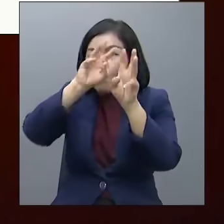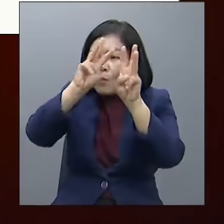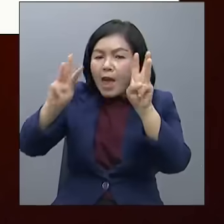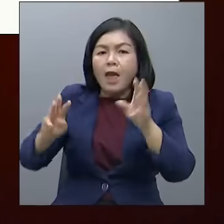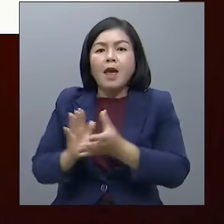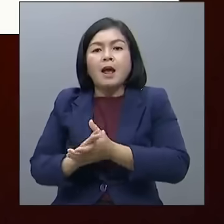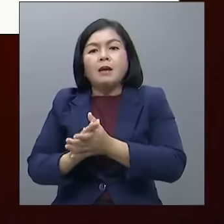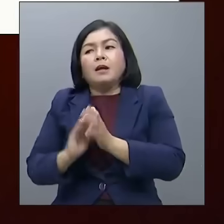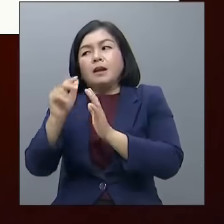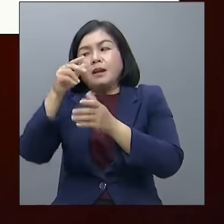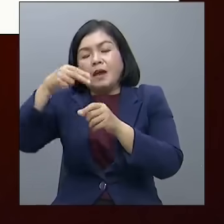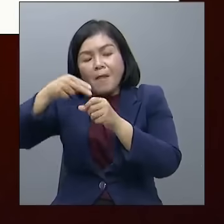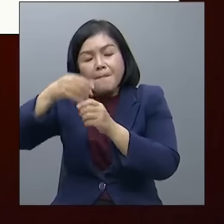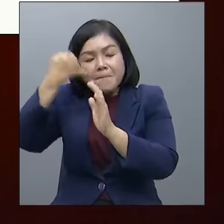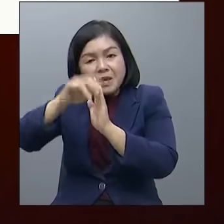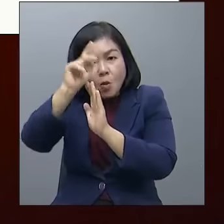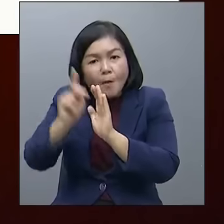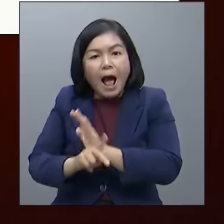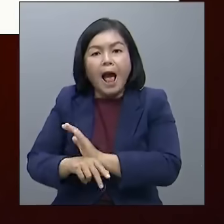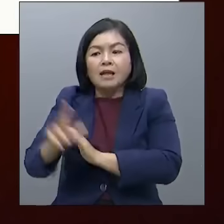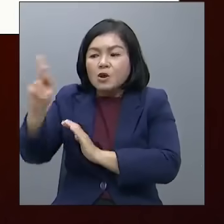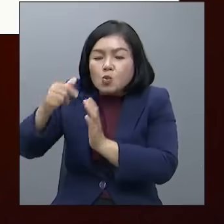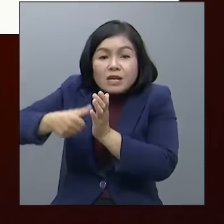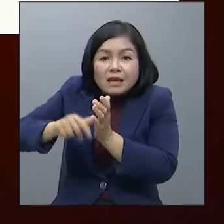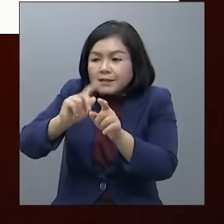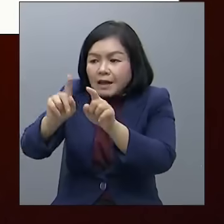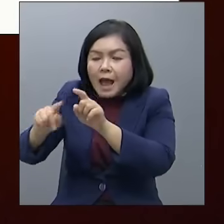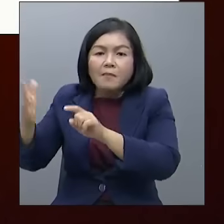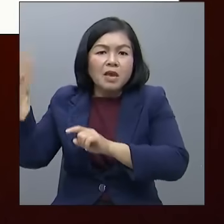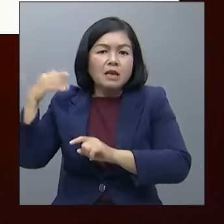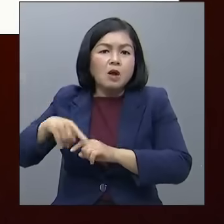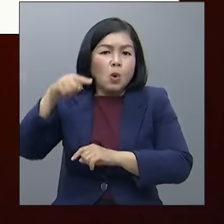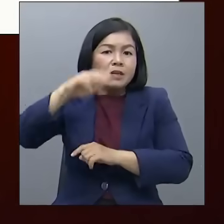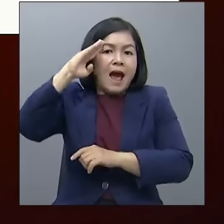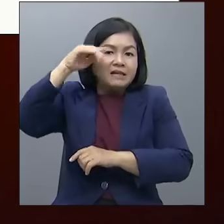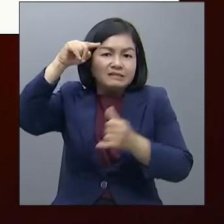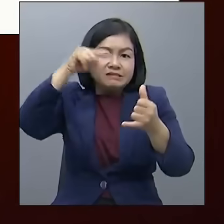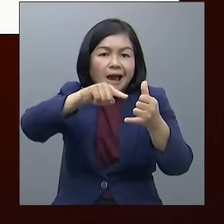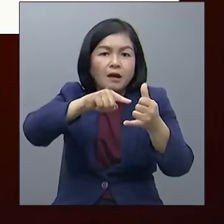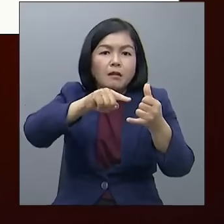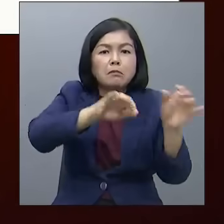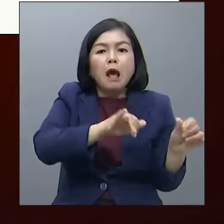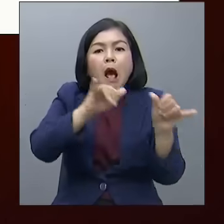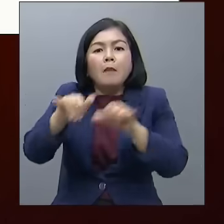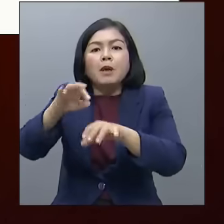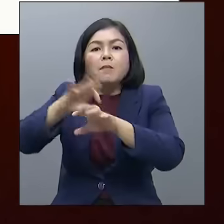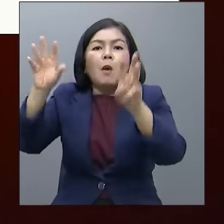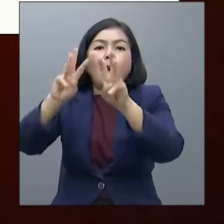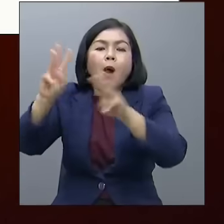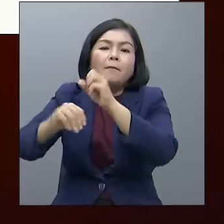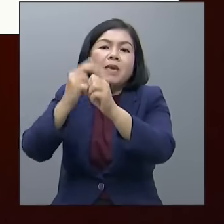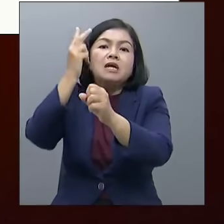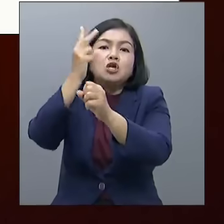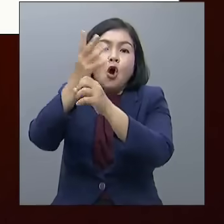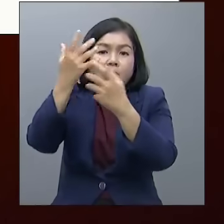ดีค้ามนุษย์คดีหนี้นอกระบบครั้งหนึ่งเคยถูกคำสั่งคสช.จนทำให้ต้องใช้ชีวิตเป็นพลเรือนมากกว่า2ปีแ